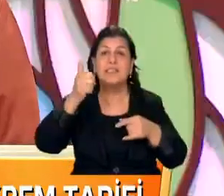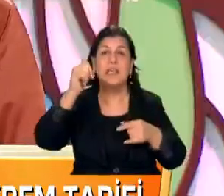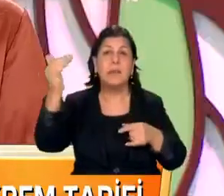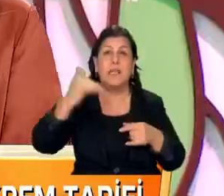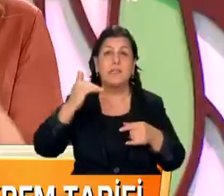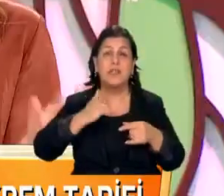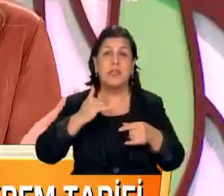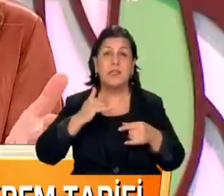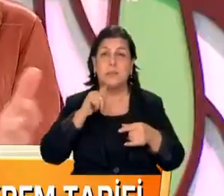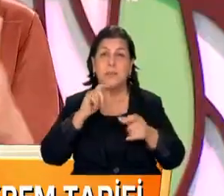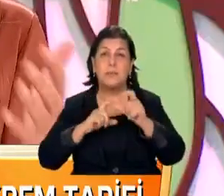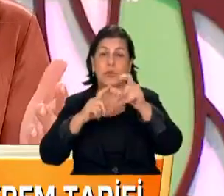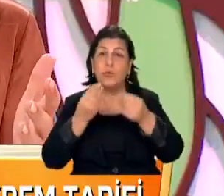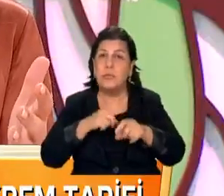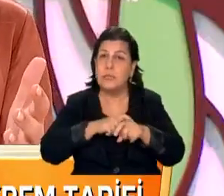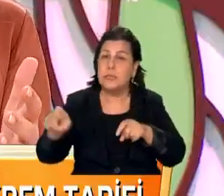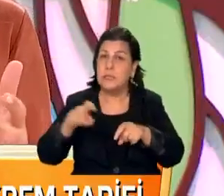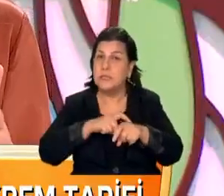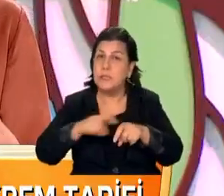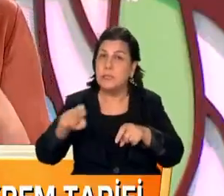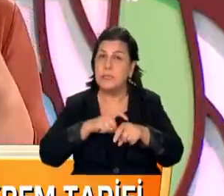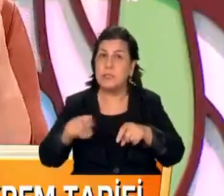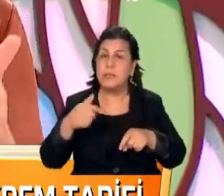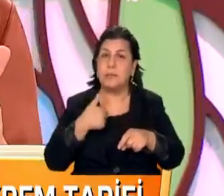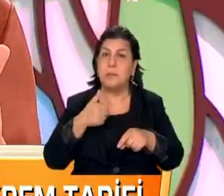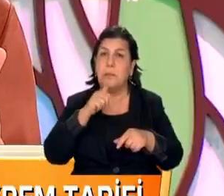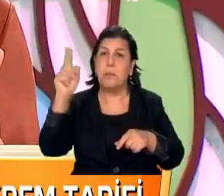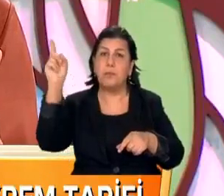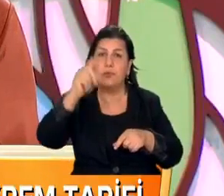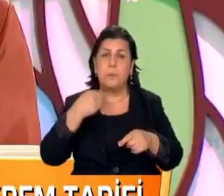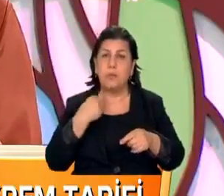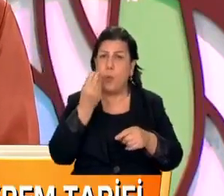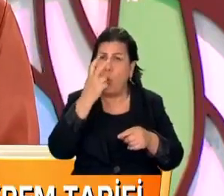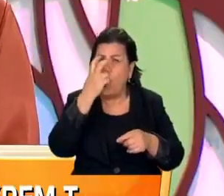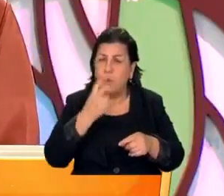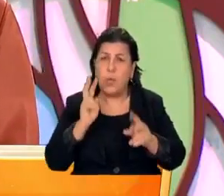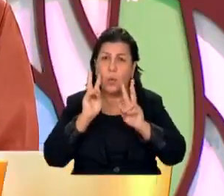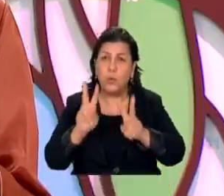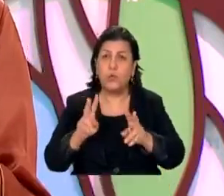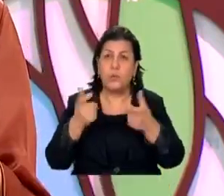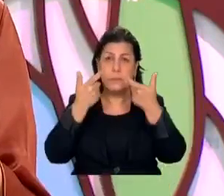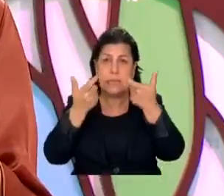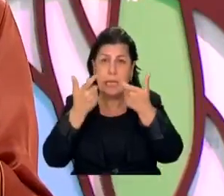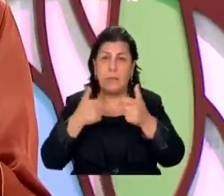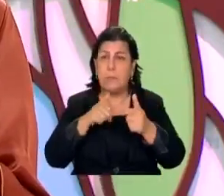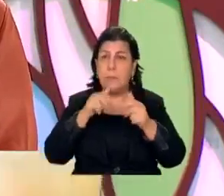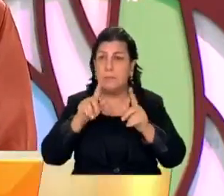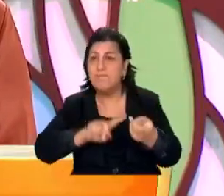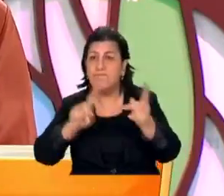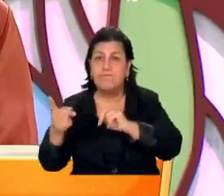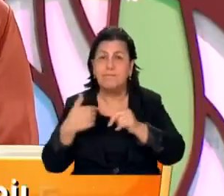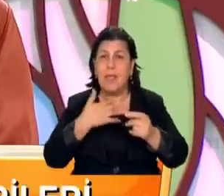olur Hay o kadar sinirlendim sinirlendim ki o kadar özen gösteriyorum ki bunun karşı tarafta